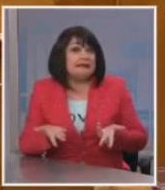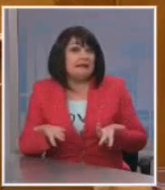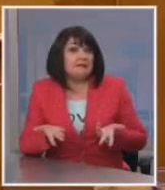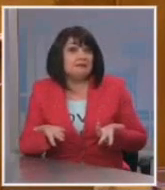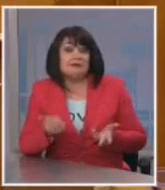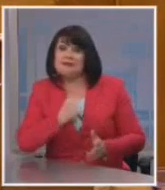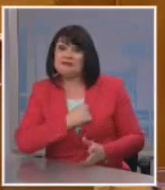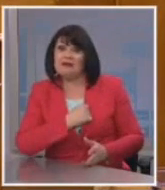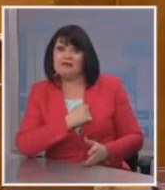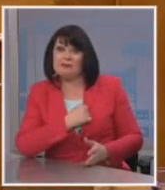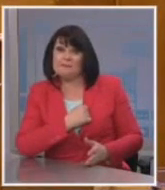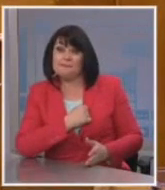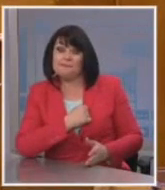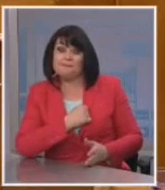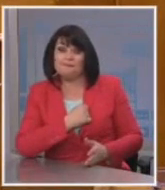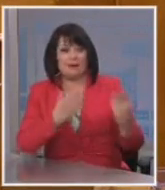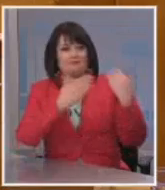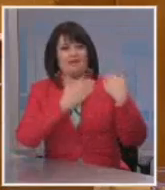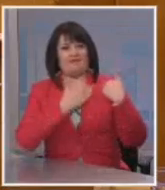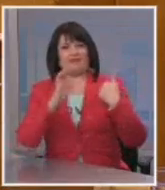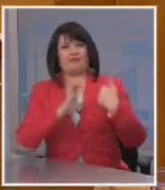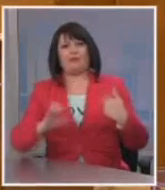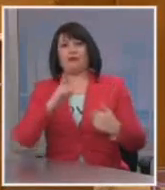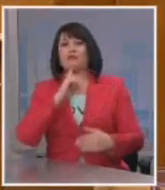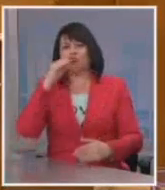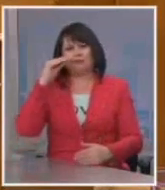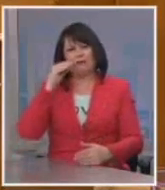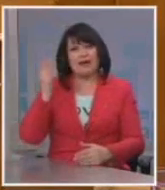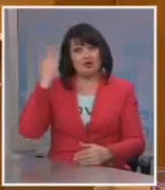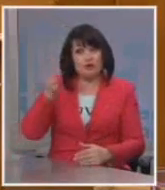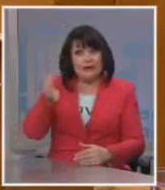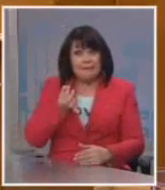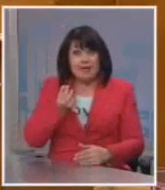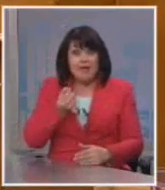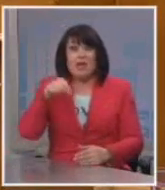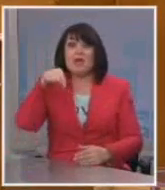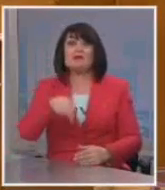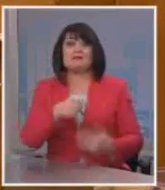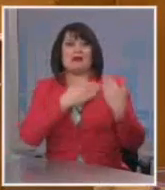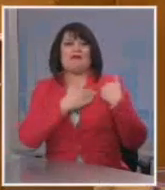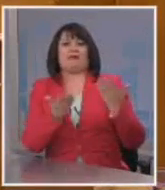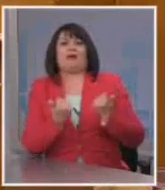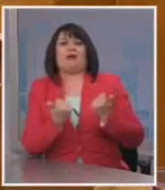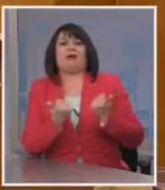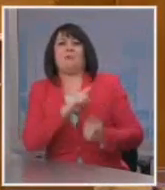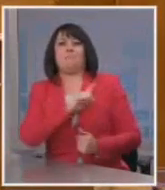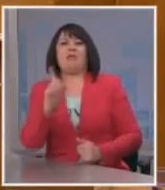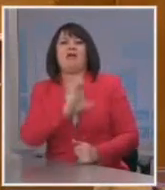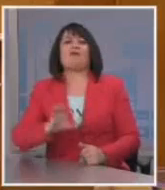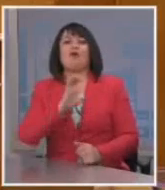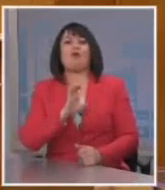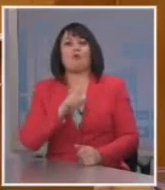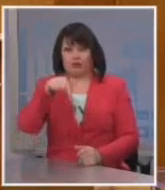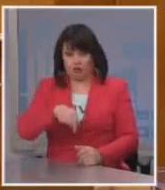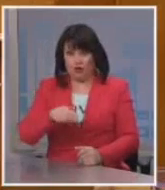Δημοκρατίας είναι υπεύθυνη και ευρωπαϊκή, όπως έλεγε ο κύριος Μεϊμαράκης τότε, ή ανεύθυνη και μη ευρωπαϊκή,